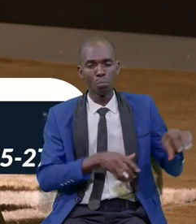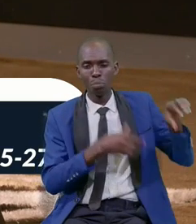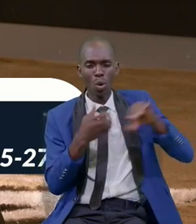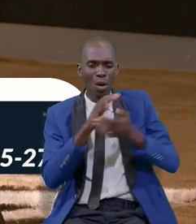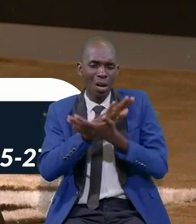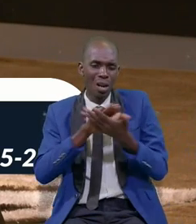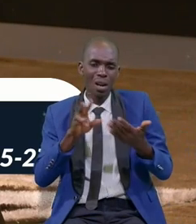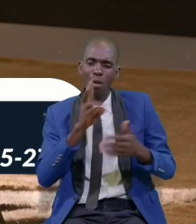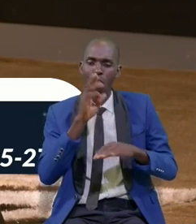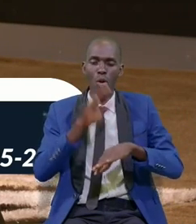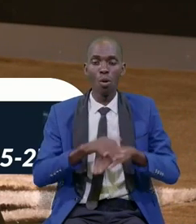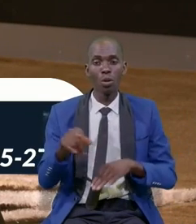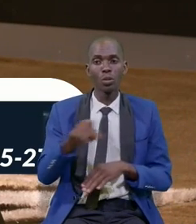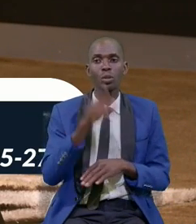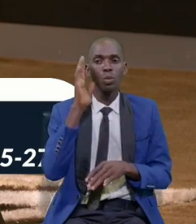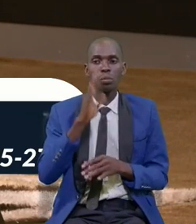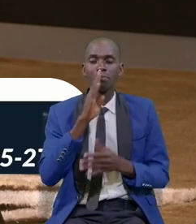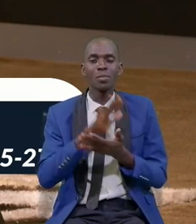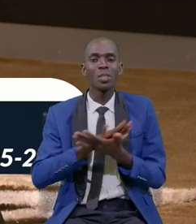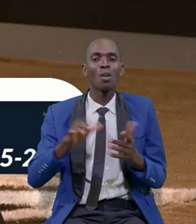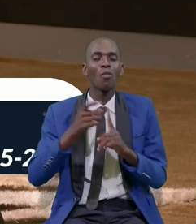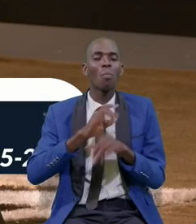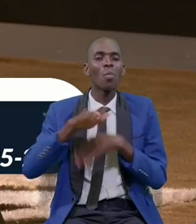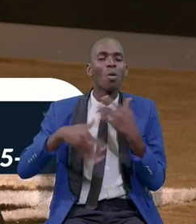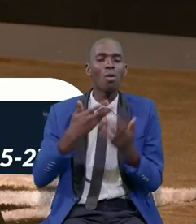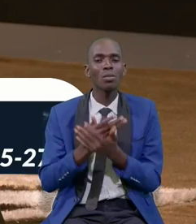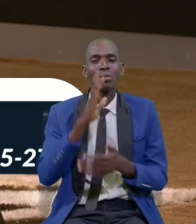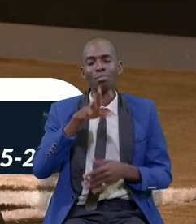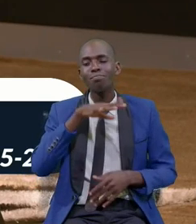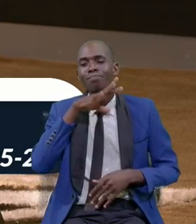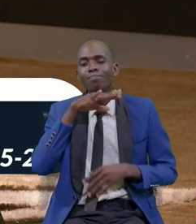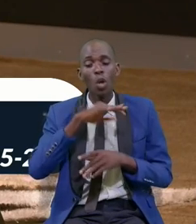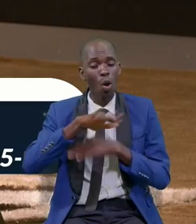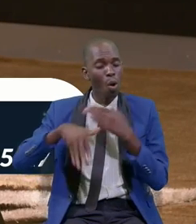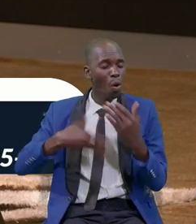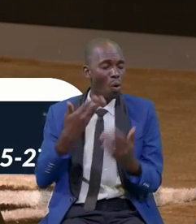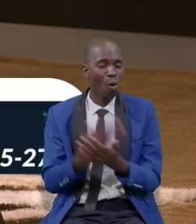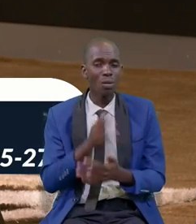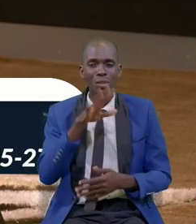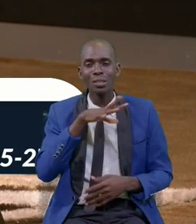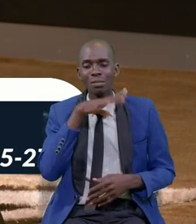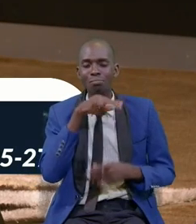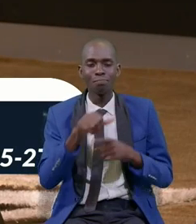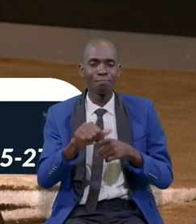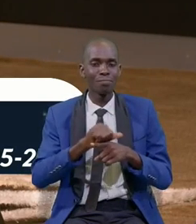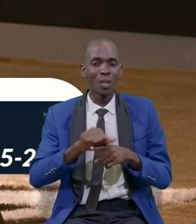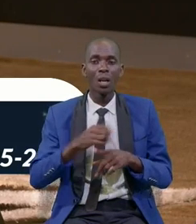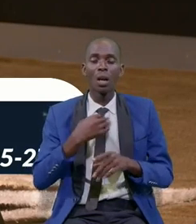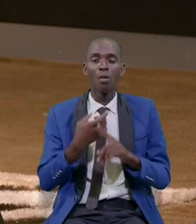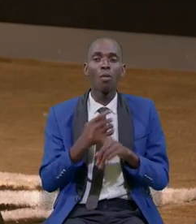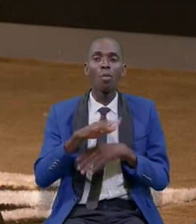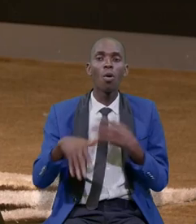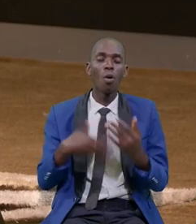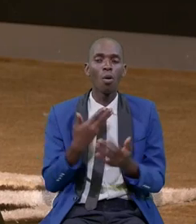vous serez purifiés. Je vous purifierai de toutes vos souillures, de toutes